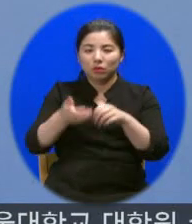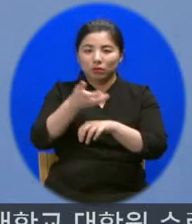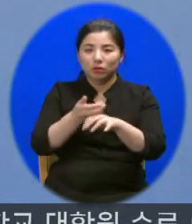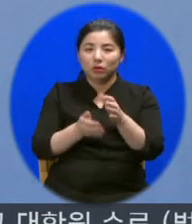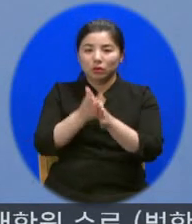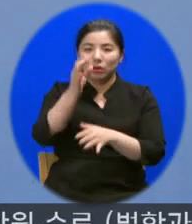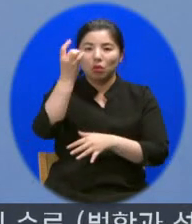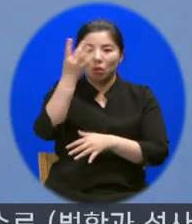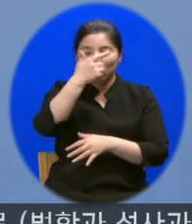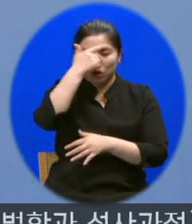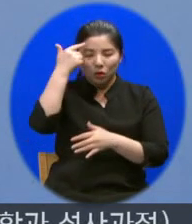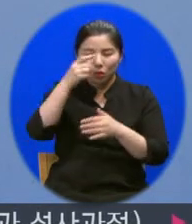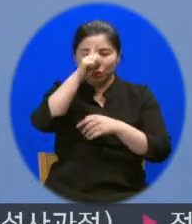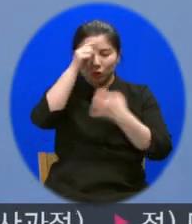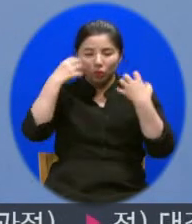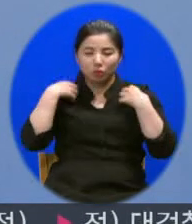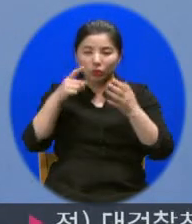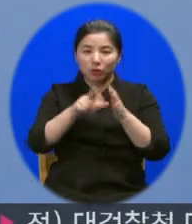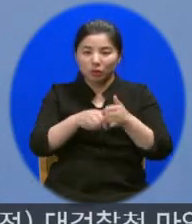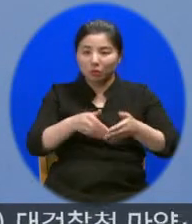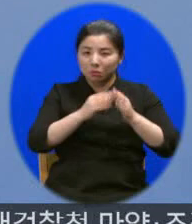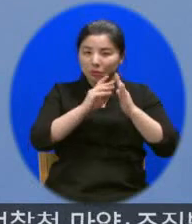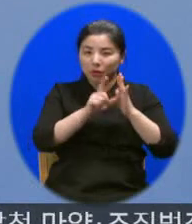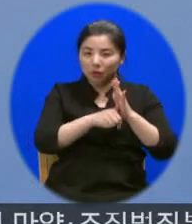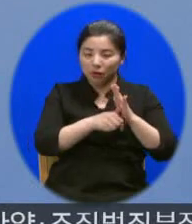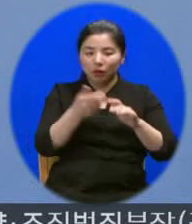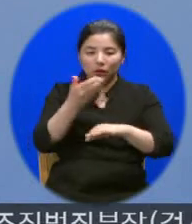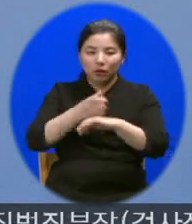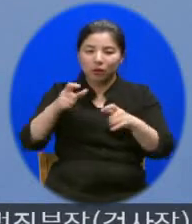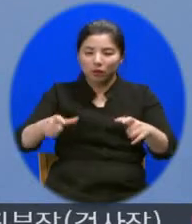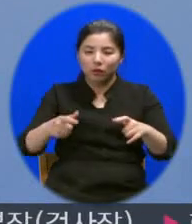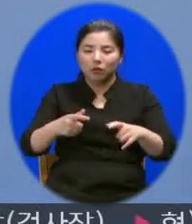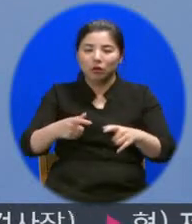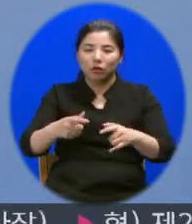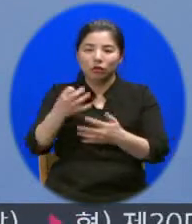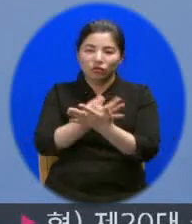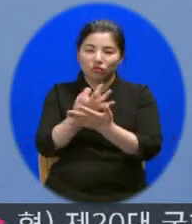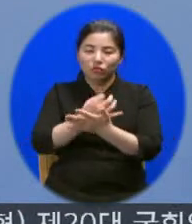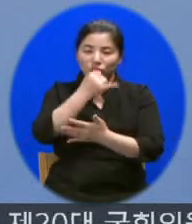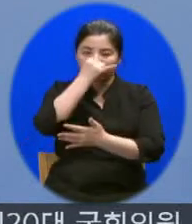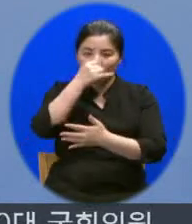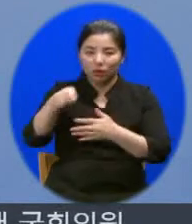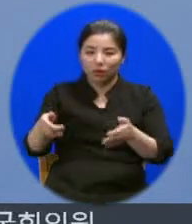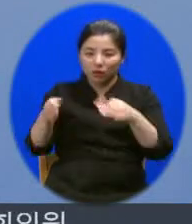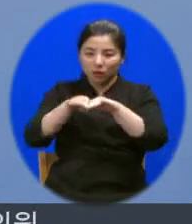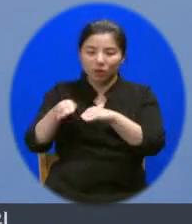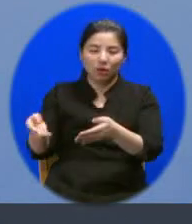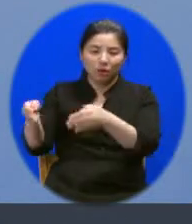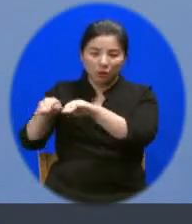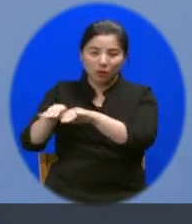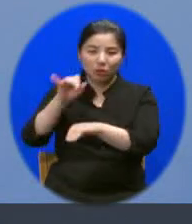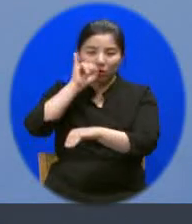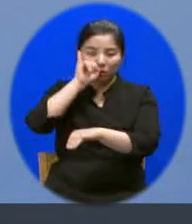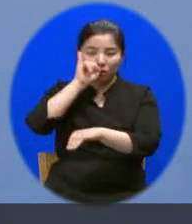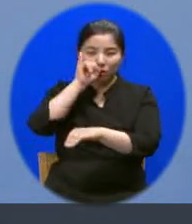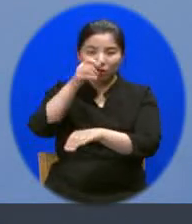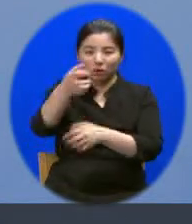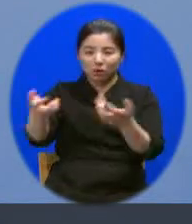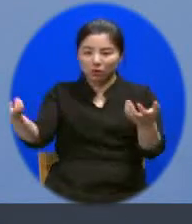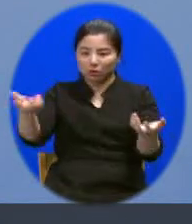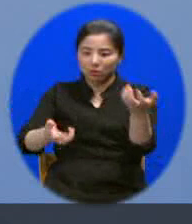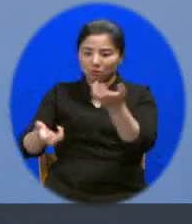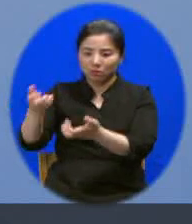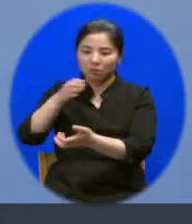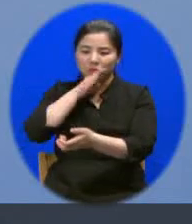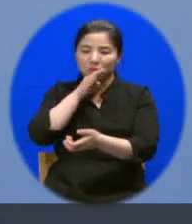아래 초에 노무현 정부 때 설계될 때 다른 지역은 그 자체 수익이 있는 그와 같은 기관들이 많이 에 좀 긴 걸로 돼